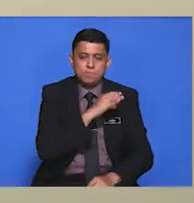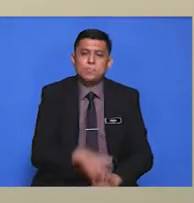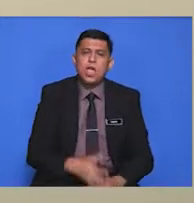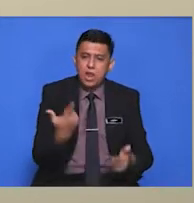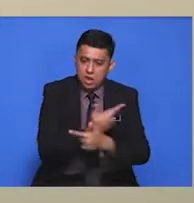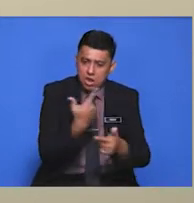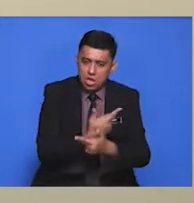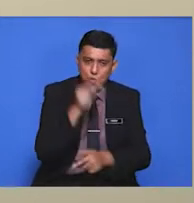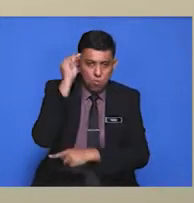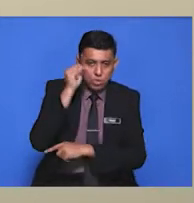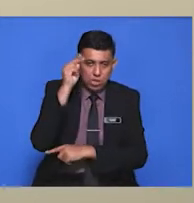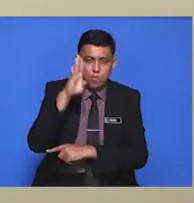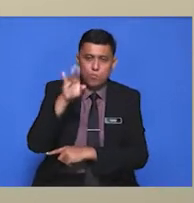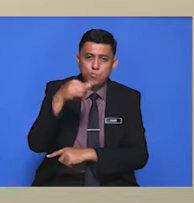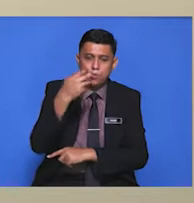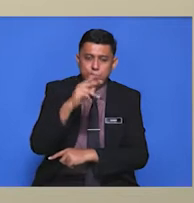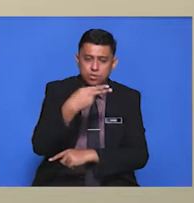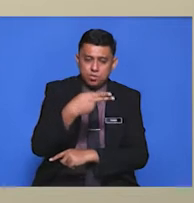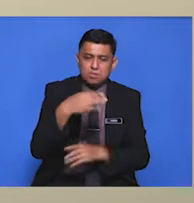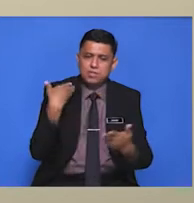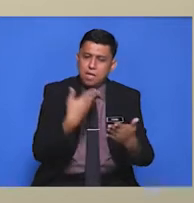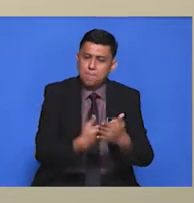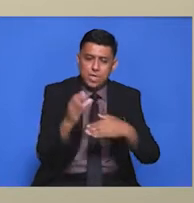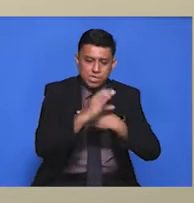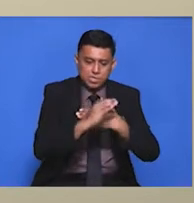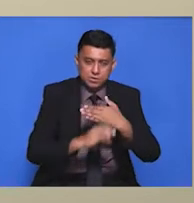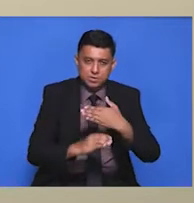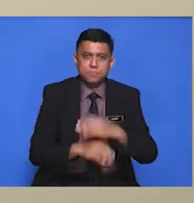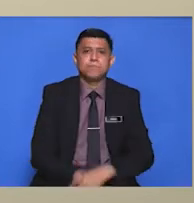sehingga dirinya sendiri yang cedera.